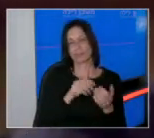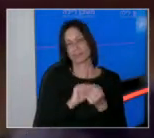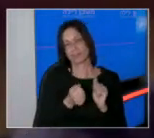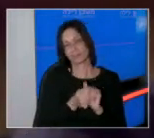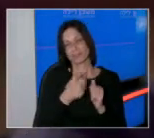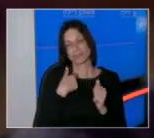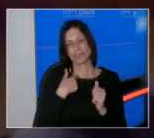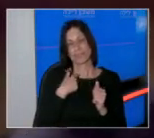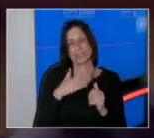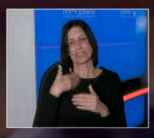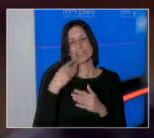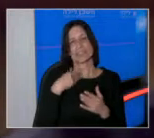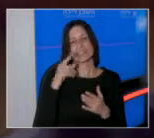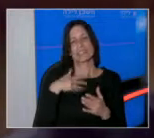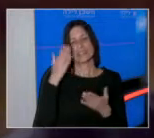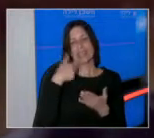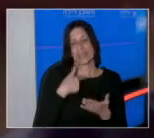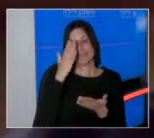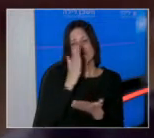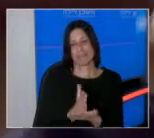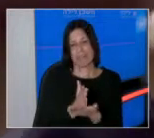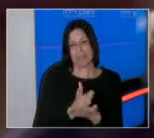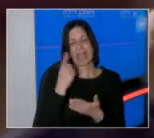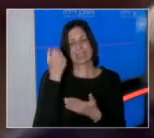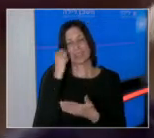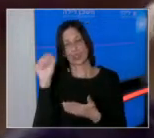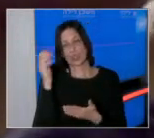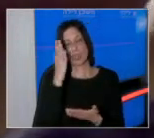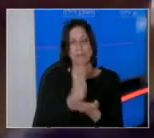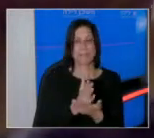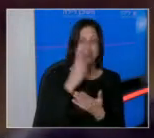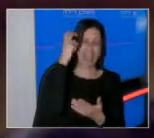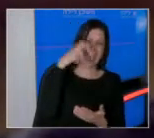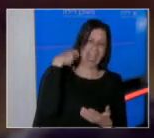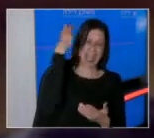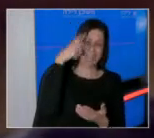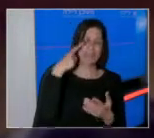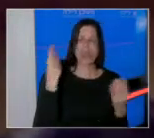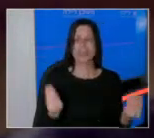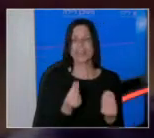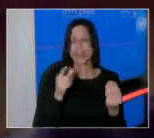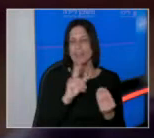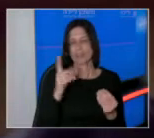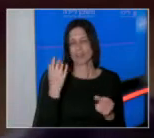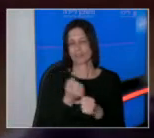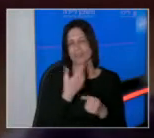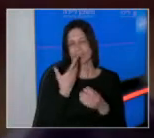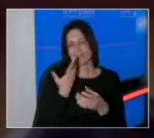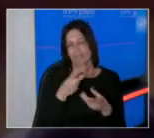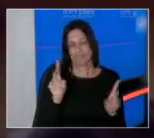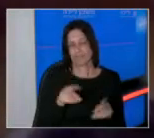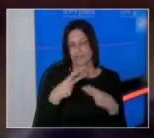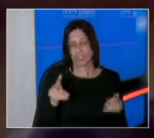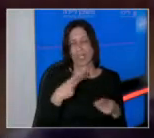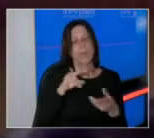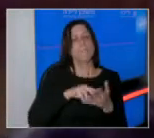בין הציונות לבין הערבים. כל ההסברים האלה, אני לא חושב שהם מחזיקים מים, אני מסכים איתך שבפוליטיקת